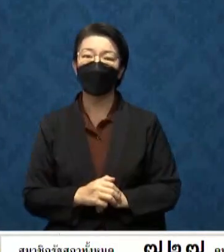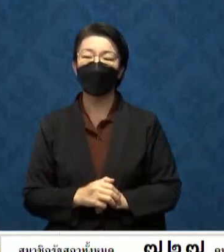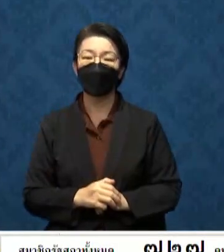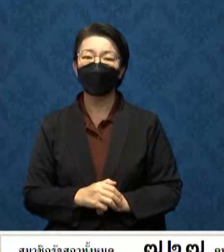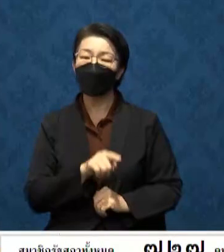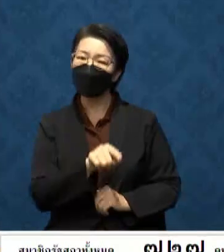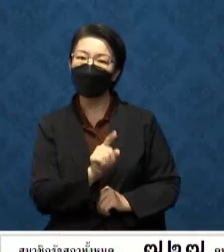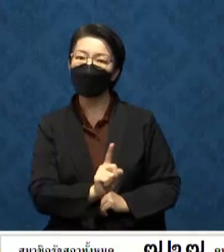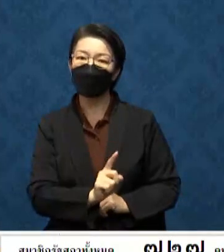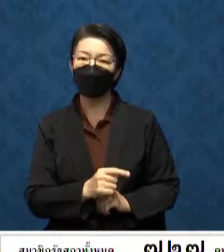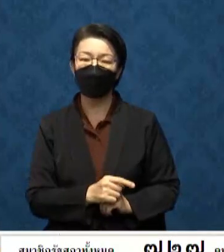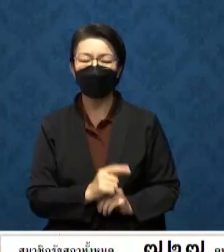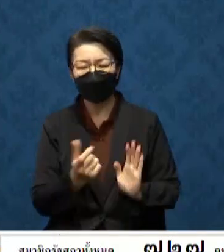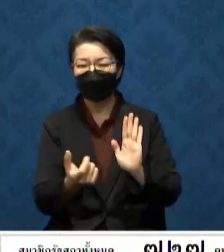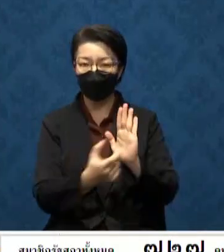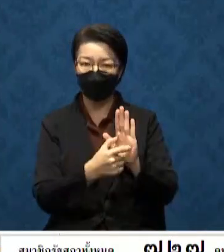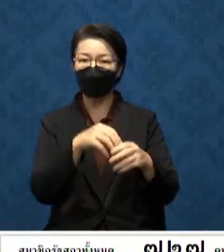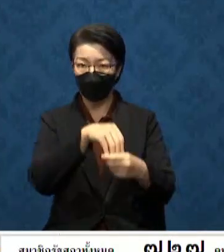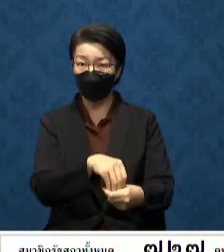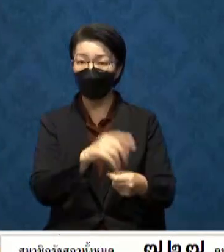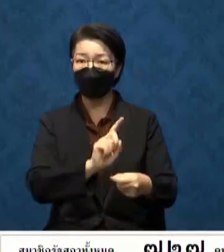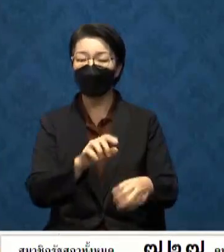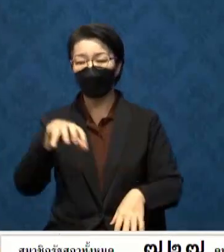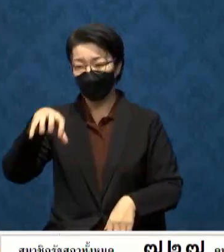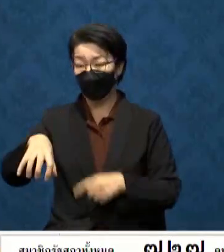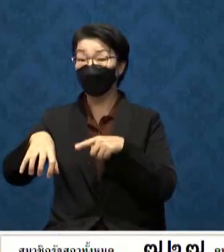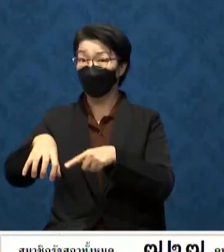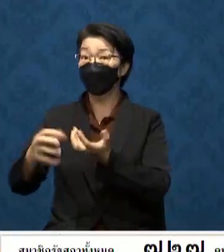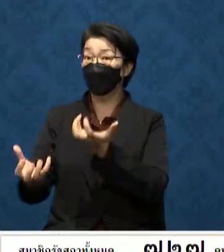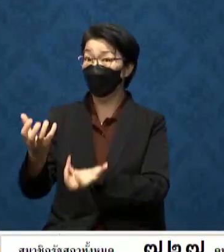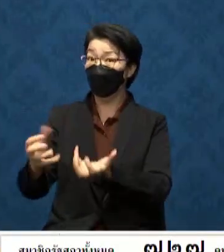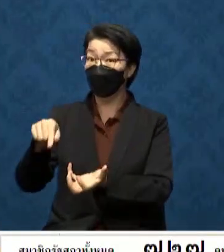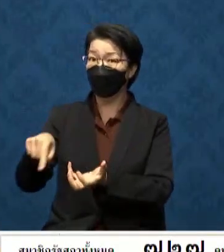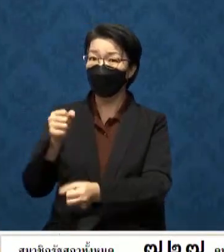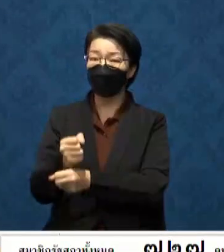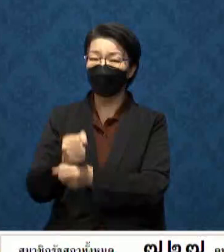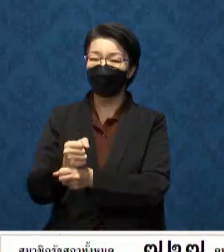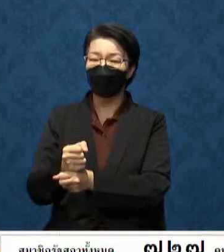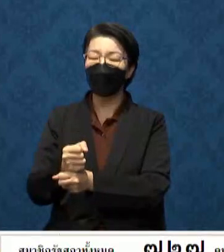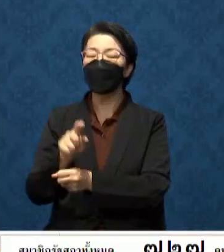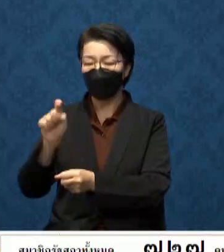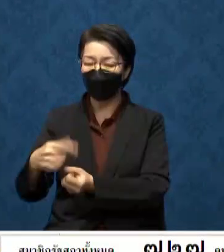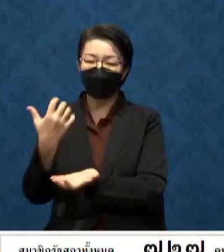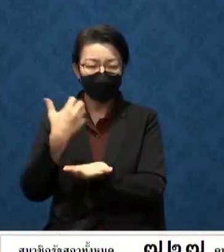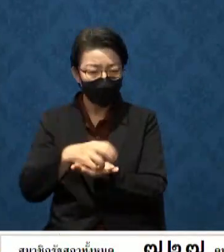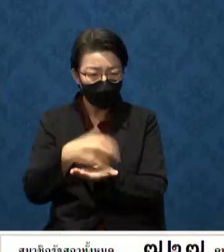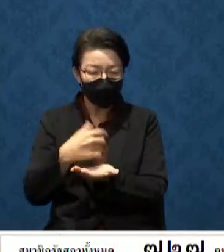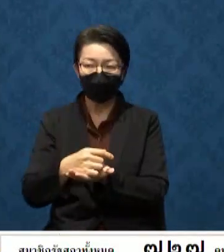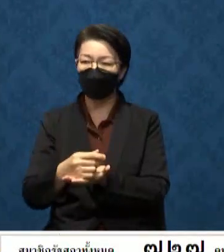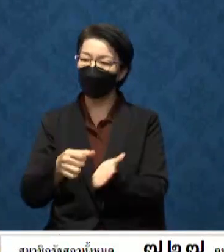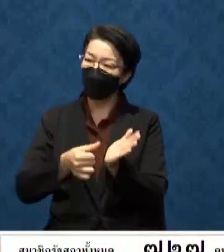ได้กำหนดไว้เพื่อให้หน่วยงานได้มีการรายงานผลการปรับปรุงให้ประชา